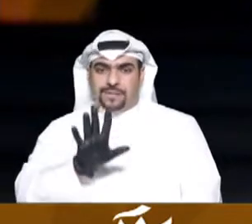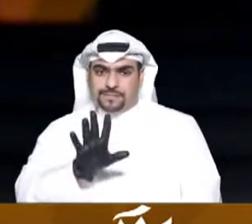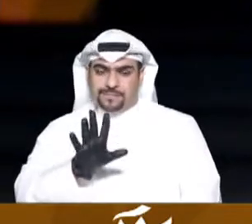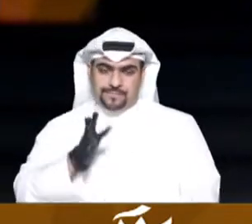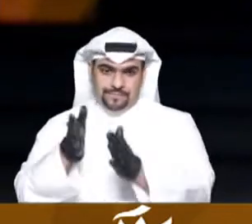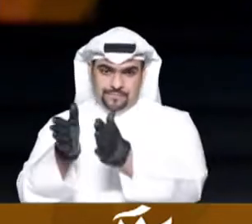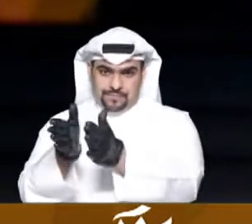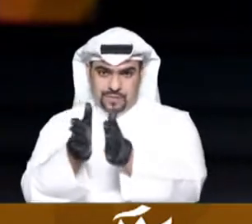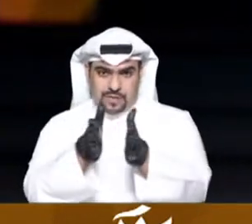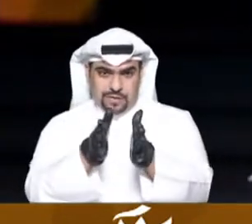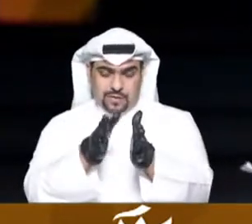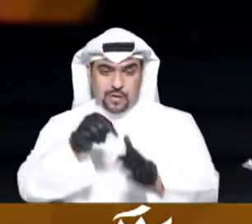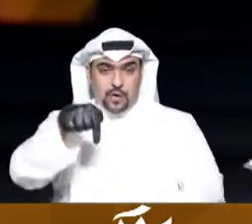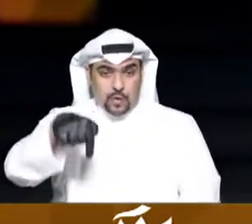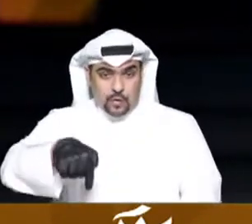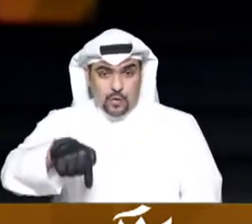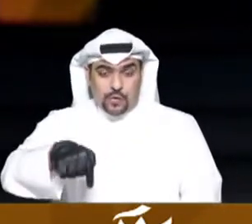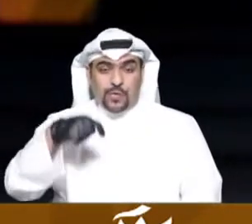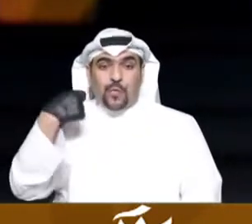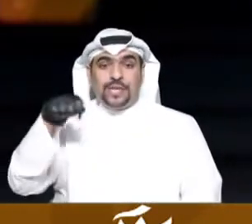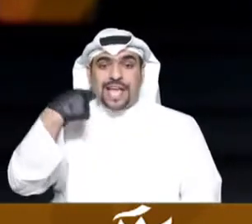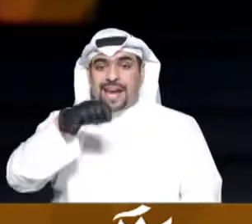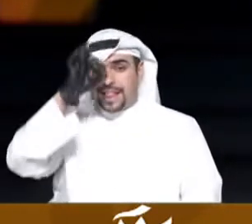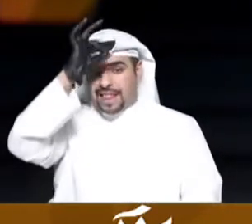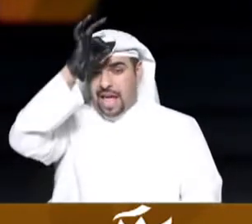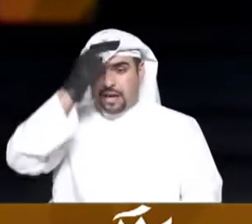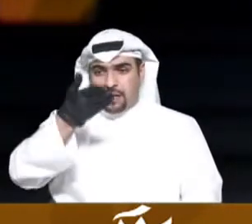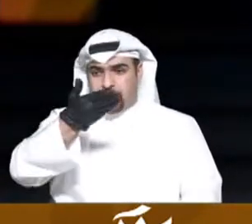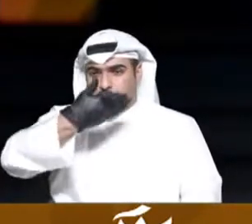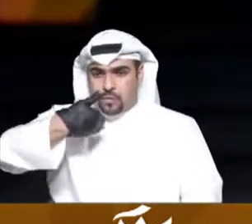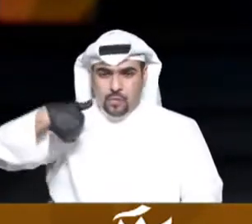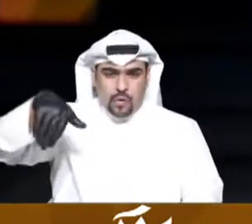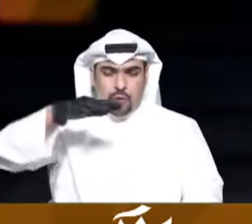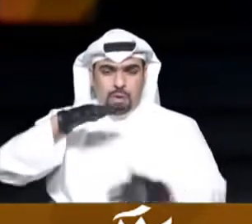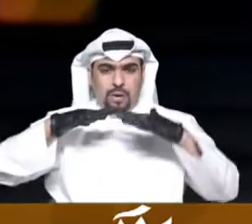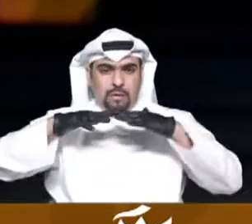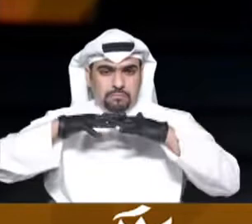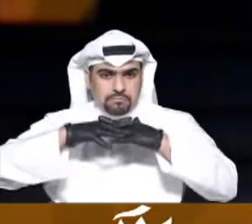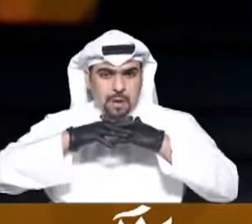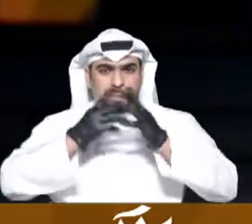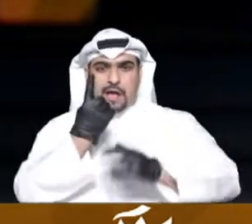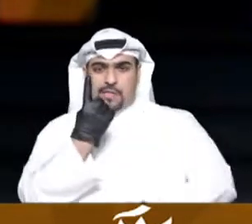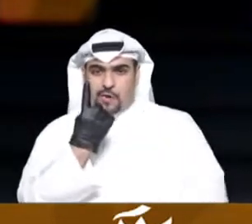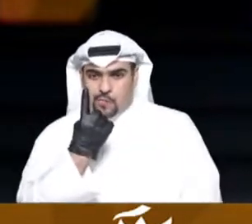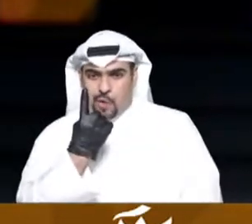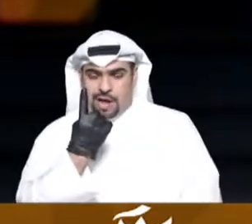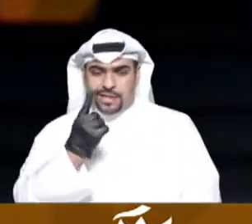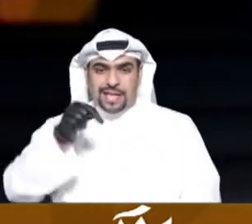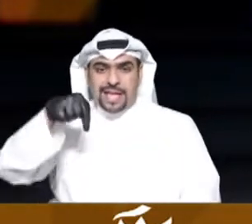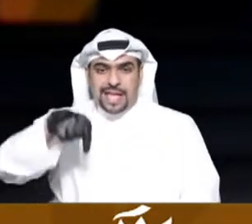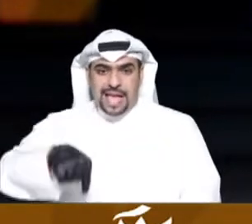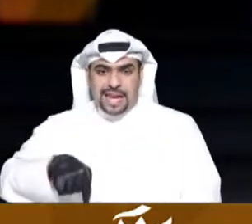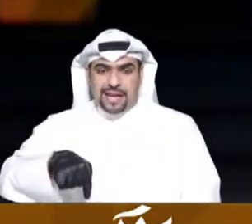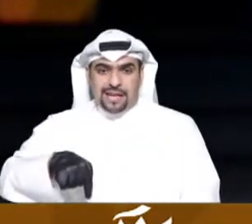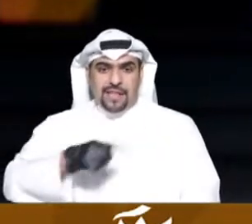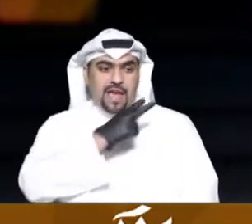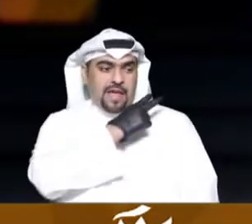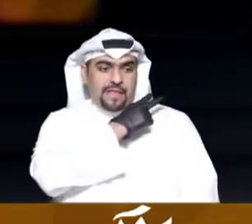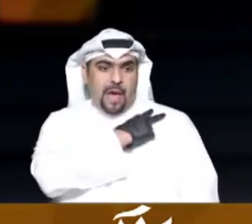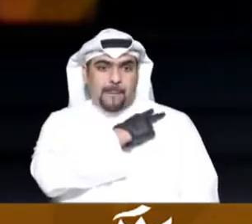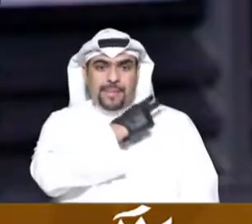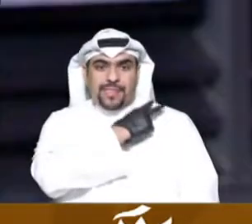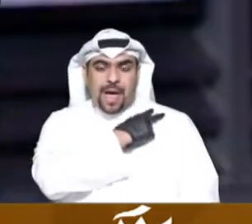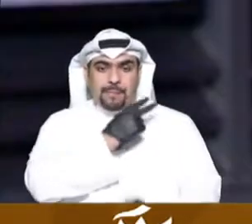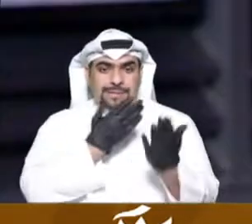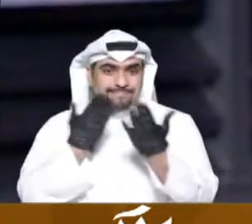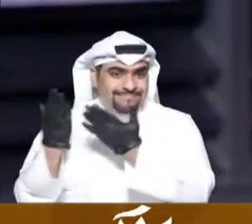مرافق الداخلية نشوفها يعني على قدر الحدث. هناك أيضا قوة الإسناد الإداري. صحيح. ممثلة في طلبة الضباط، دورهم اليوم يمكن